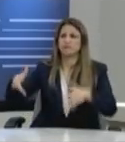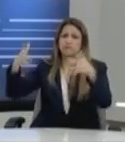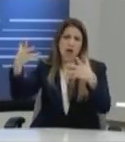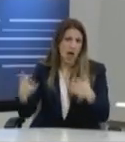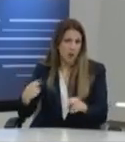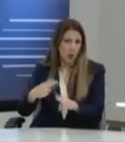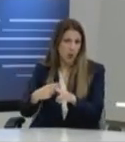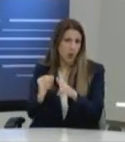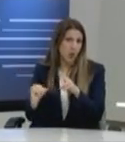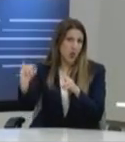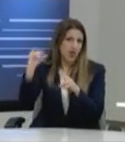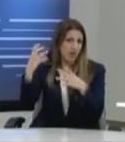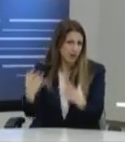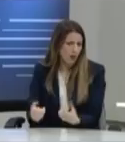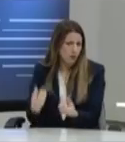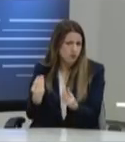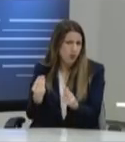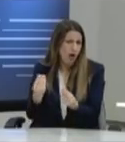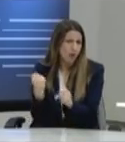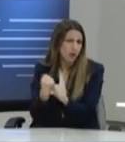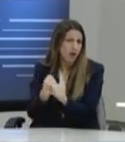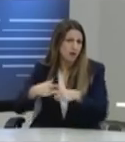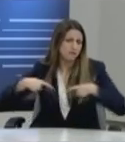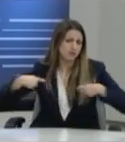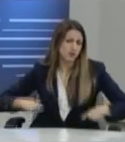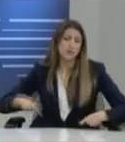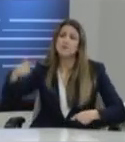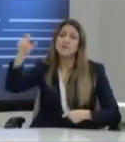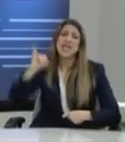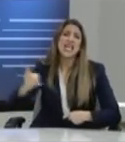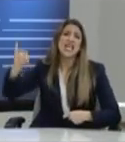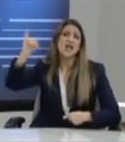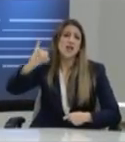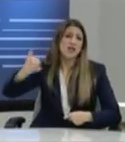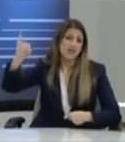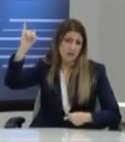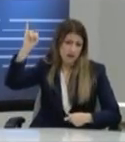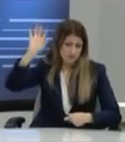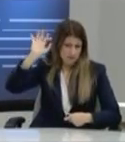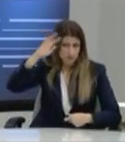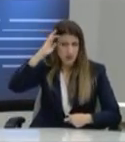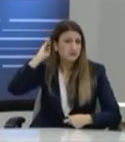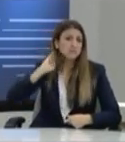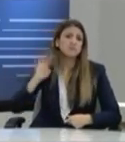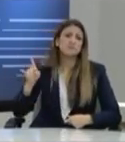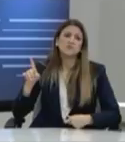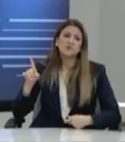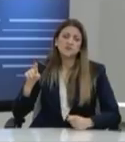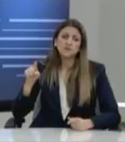τω Θεώ, ιδρύματα πολύ σημαντικά, με πολύ σημαντικό αποτύπωμα, και σας πει ένα μεγάλο ίδρυμα, αυτά τα οποία πολεμούσατε κάποτε, αλλά